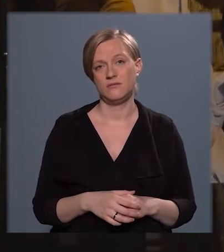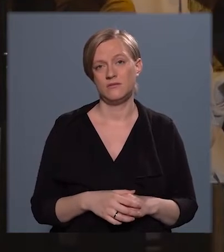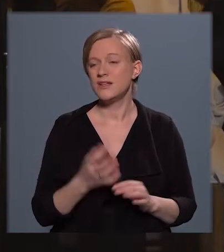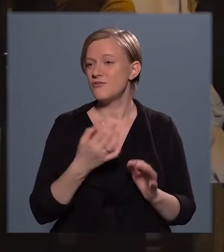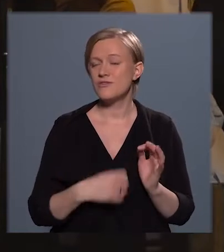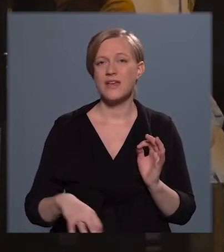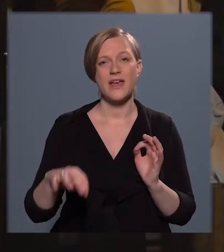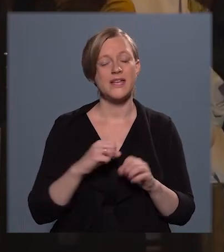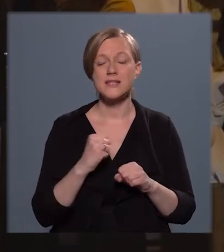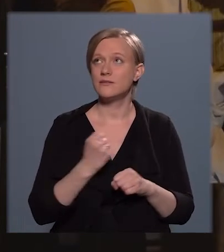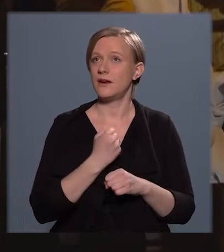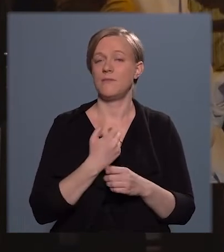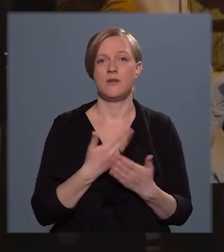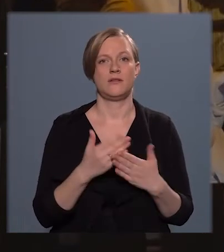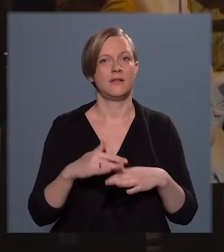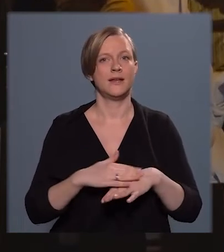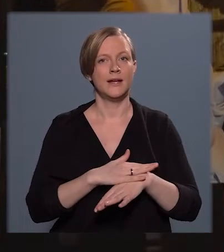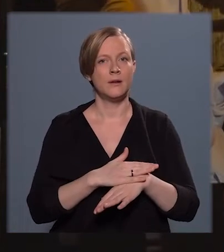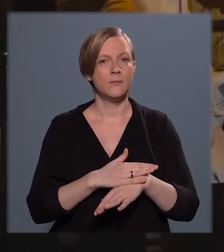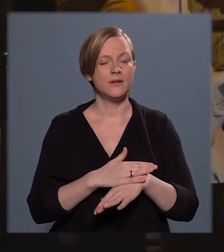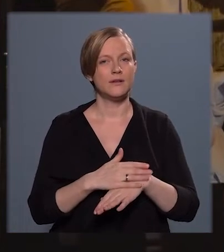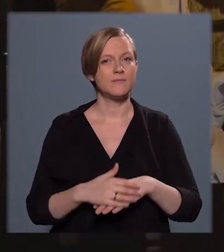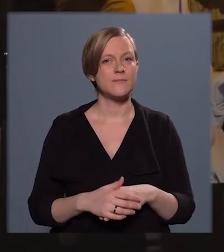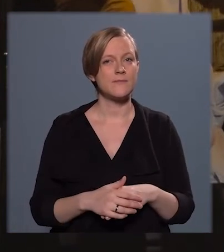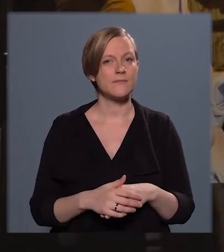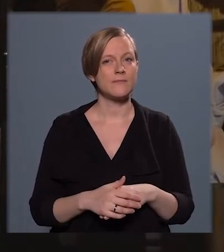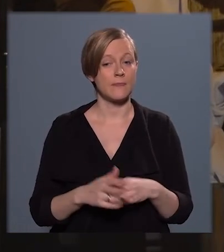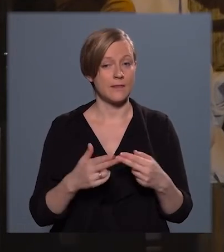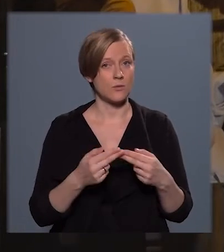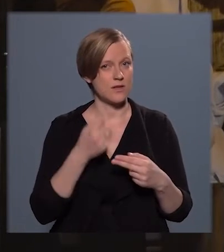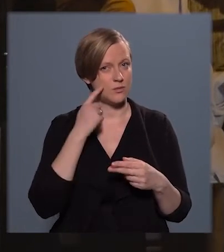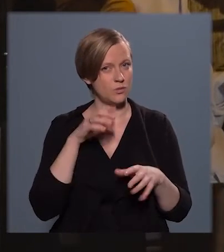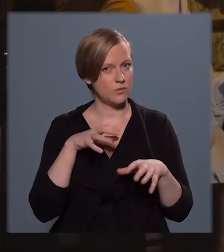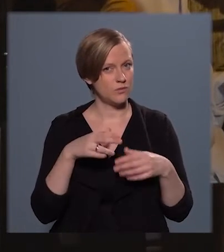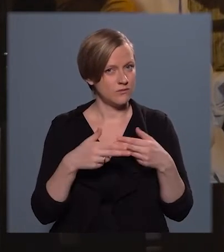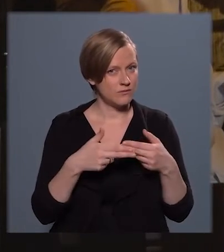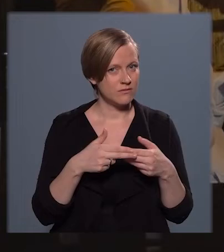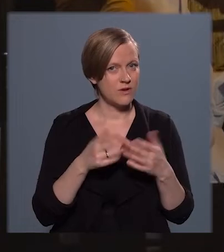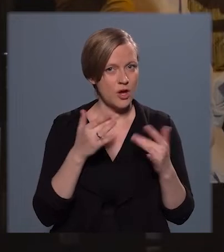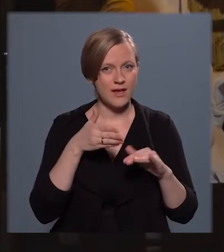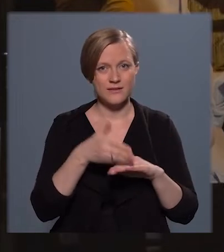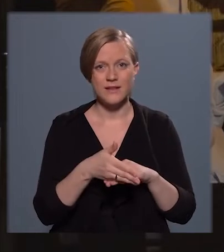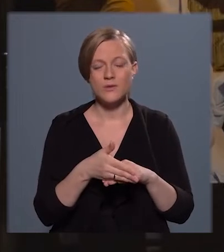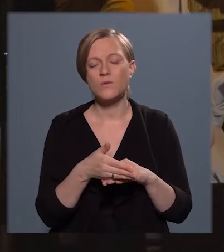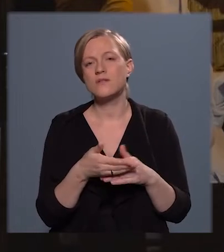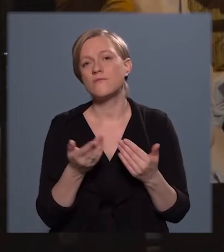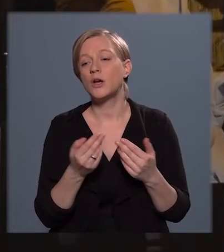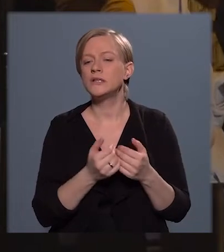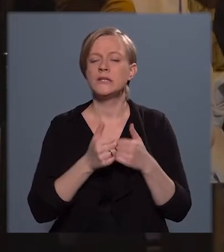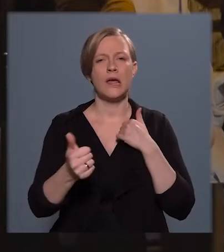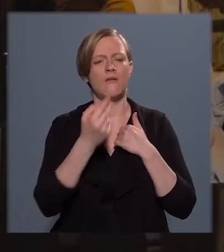egészen drámai az az élmény, hogy közel tudunk mi kerülni ehhez az ajándékhoz, vagy távolról